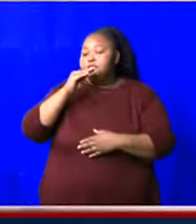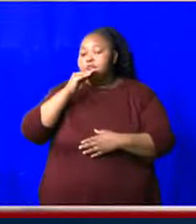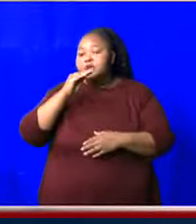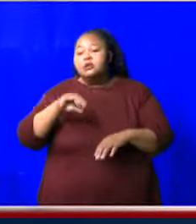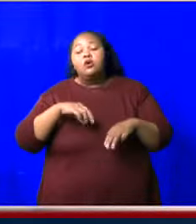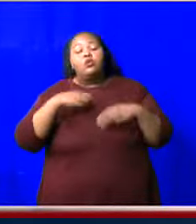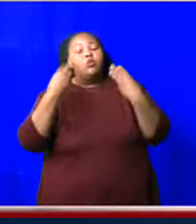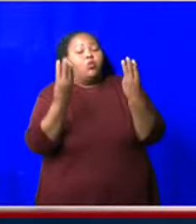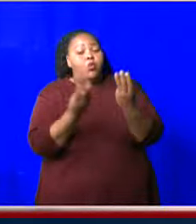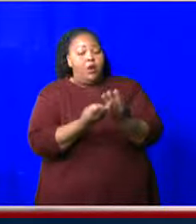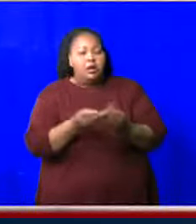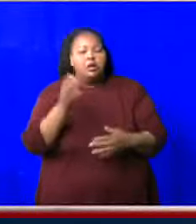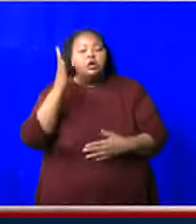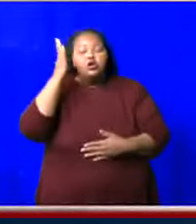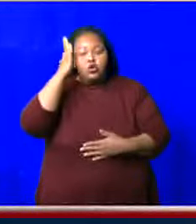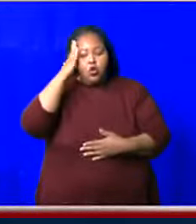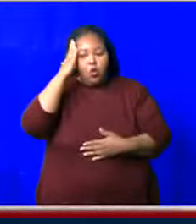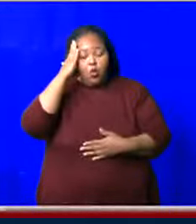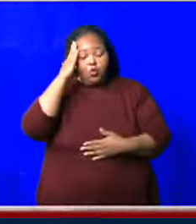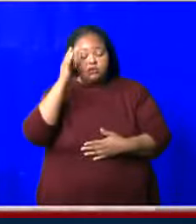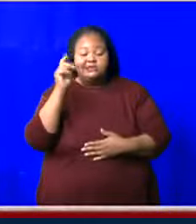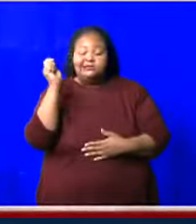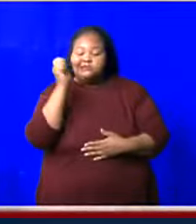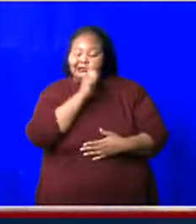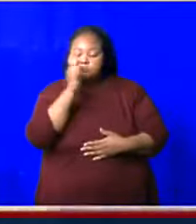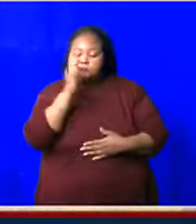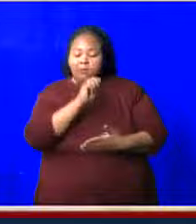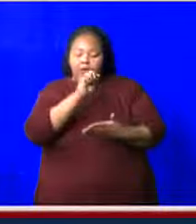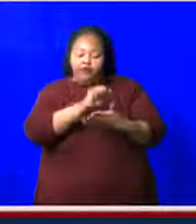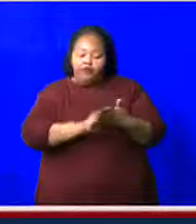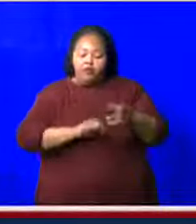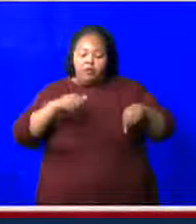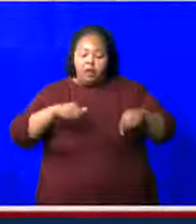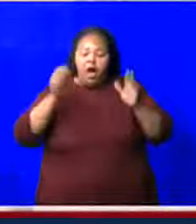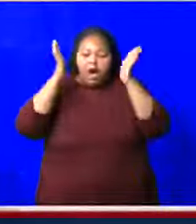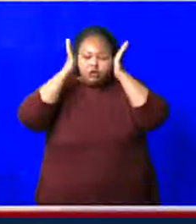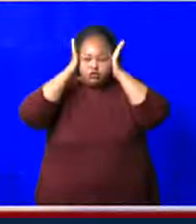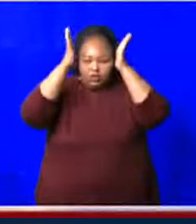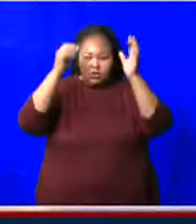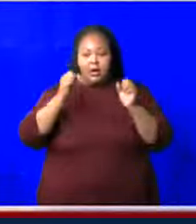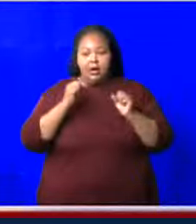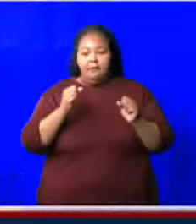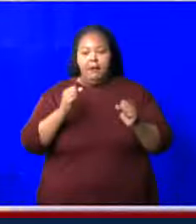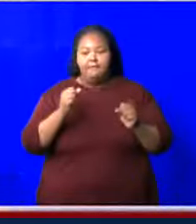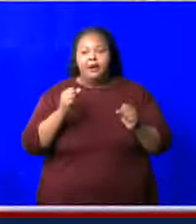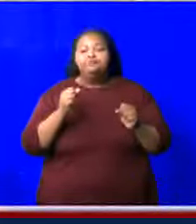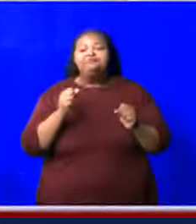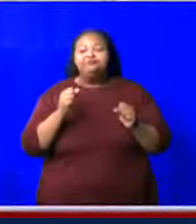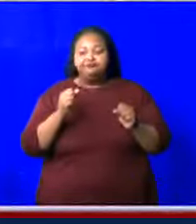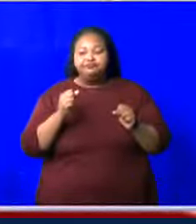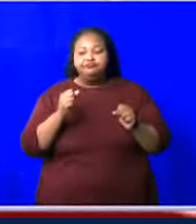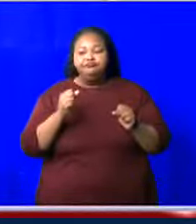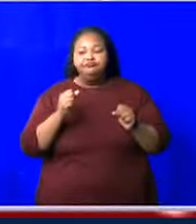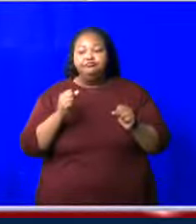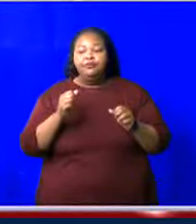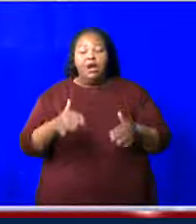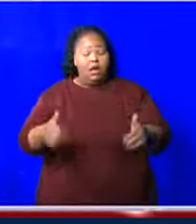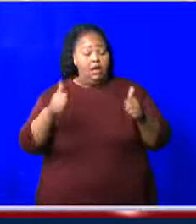kwekuthi inyama lesuka Eswatini iku top quality. Ngathi